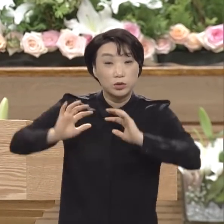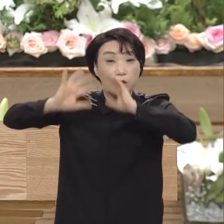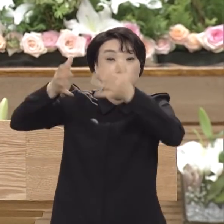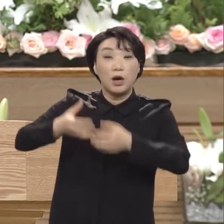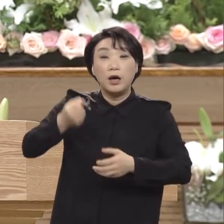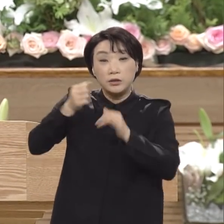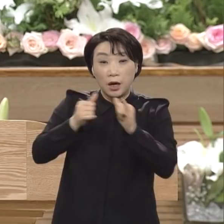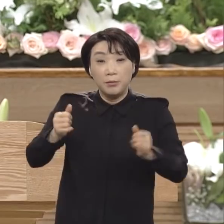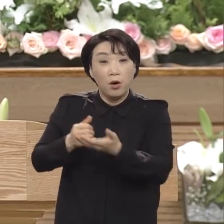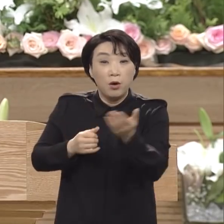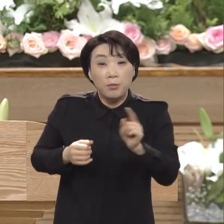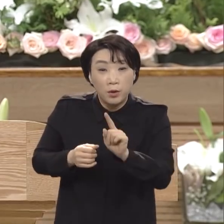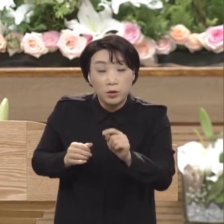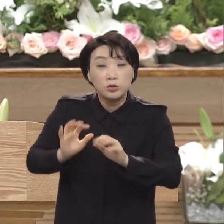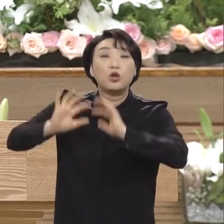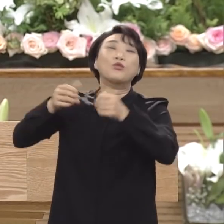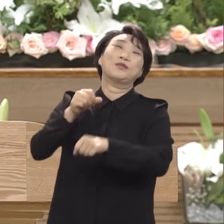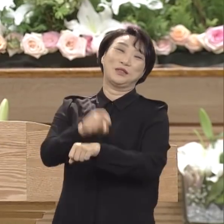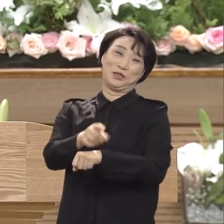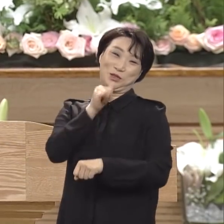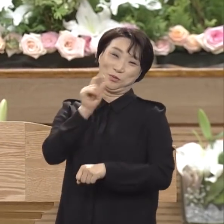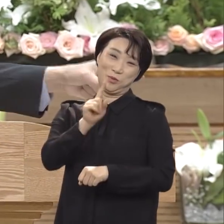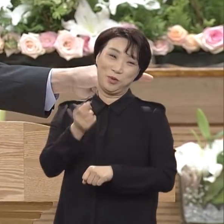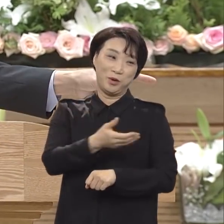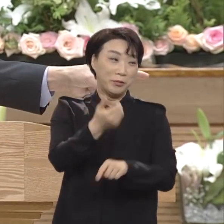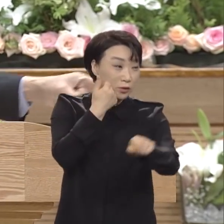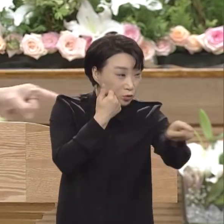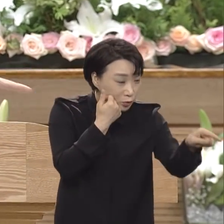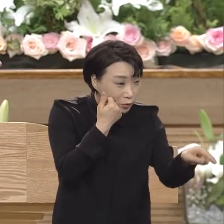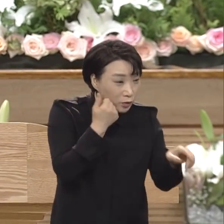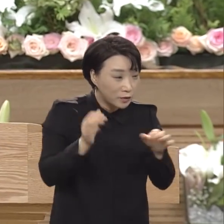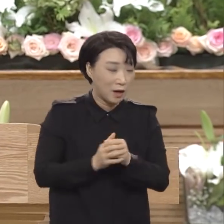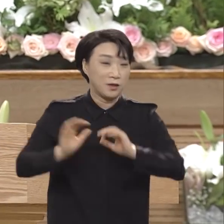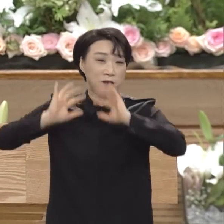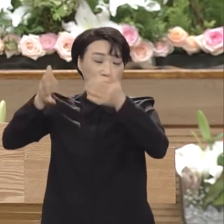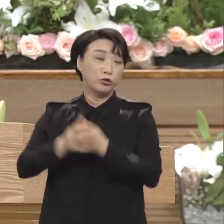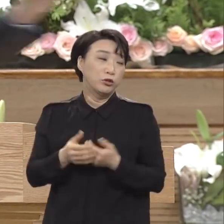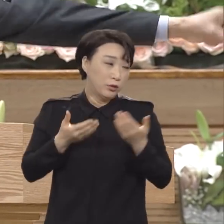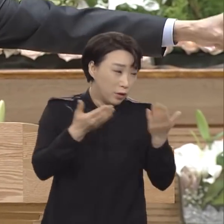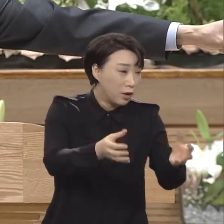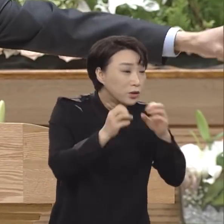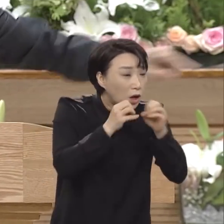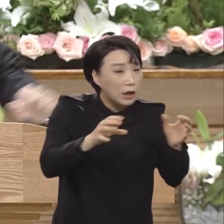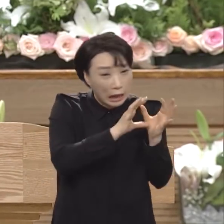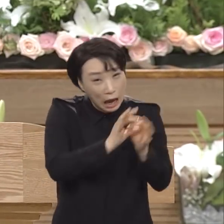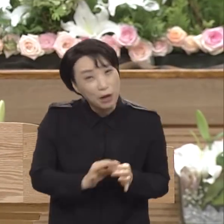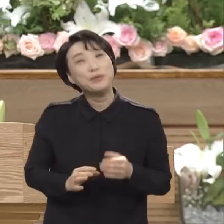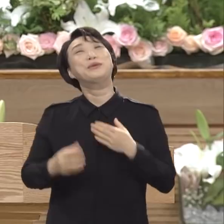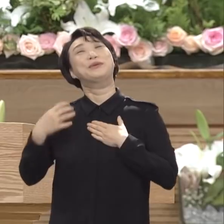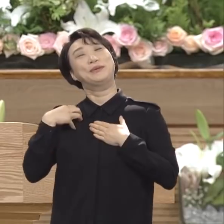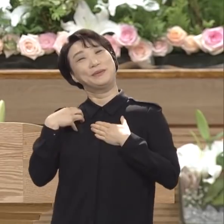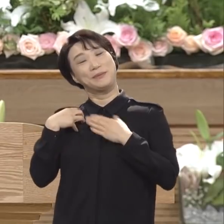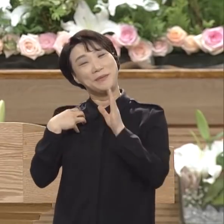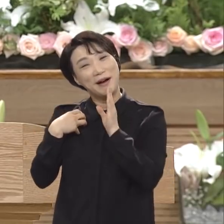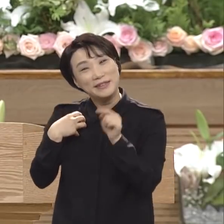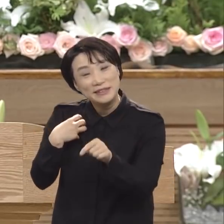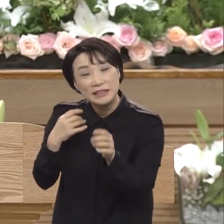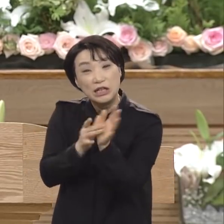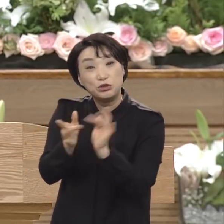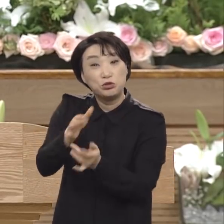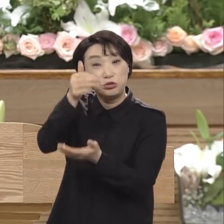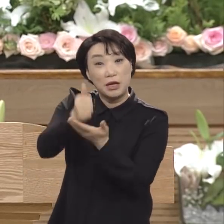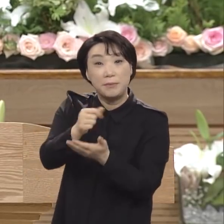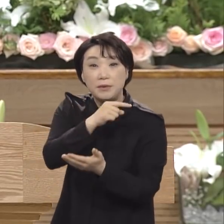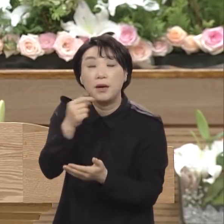있는 자는 천국의 특성이 뭐냐? 다른 사람에게 천국을 계속 주려고 한다 그 말이다. 이게 예수 그리스도의